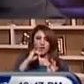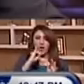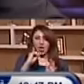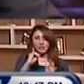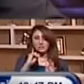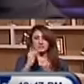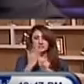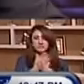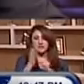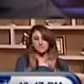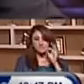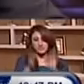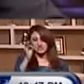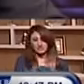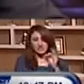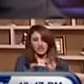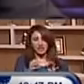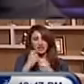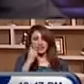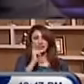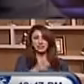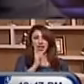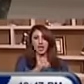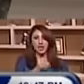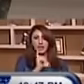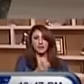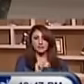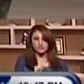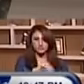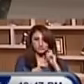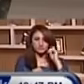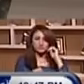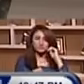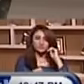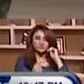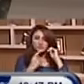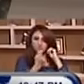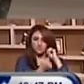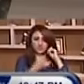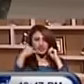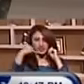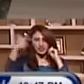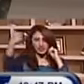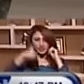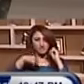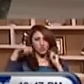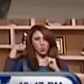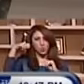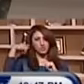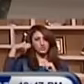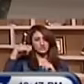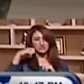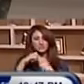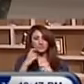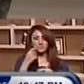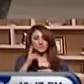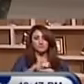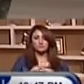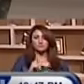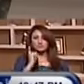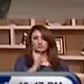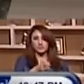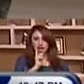بس برضو مش ده المطلوب او مش ده الهدف. خليني قبل ما اكمل كلامي معاك، انا معايا على التليفون الوزير المحترم الدكتور ابراهيم